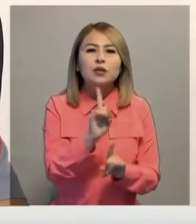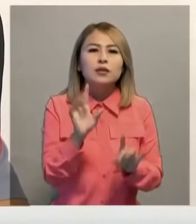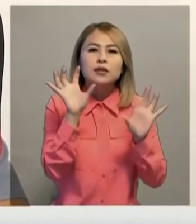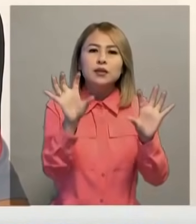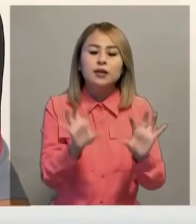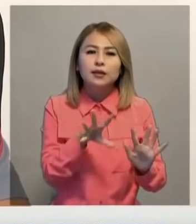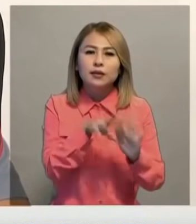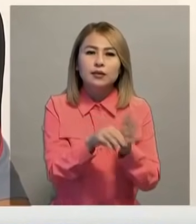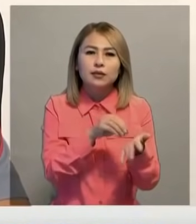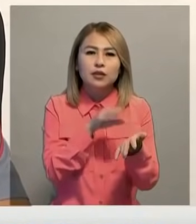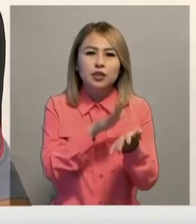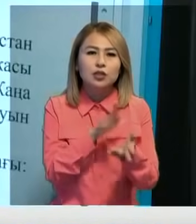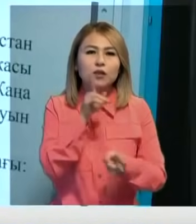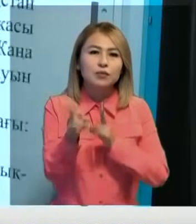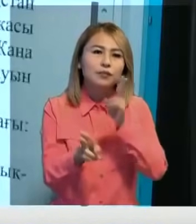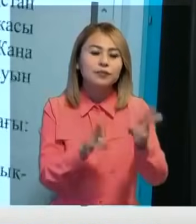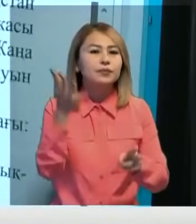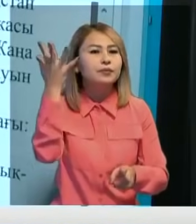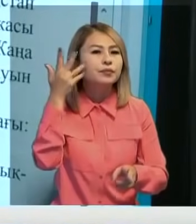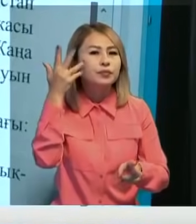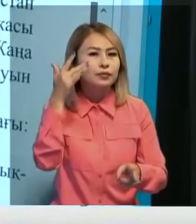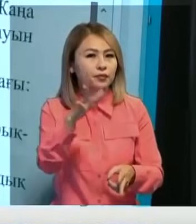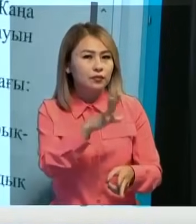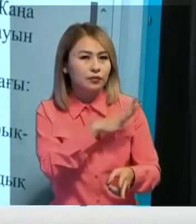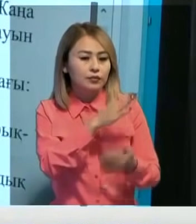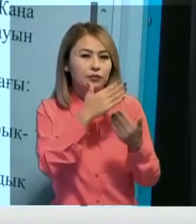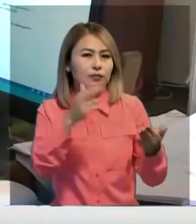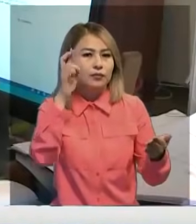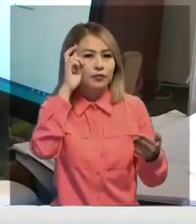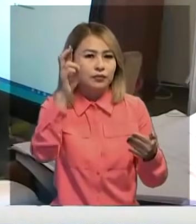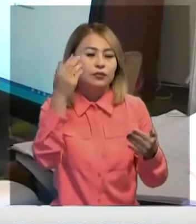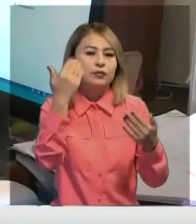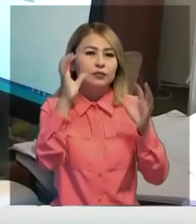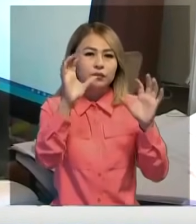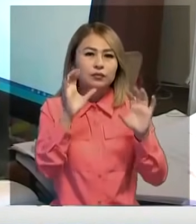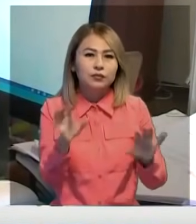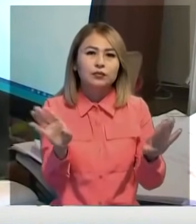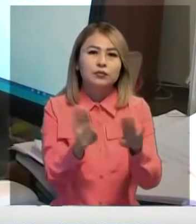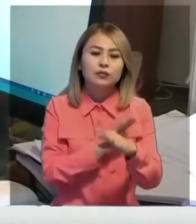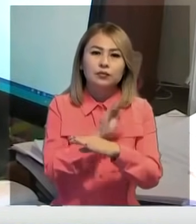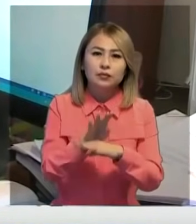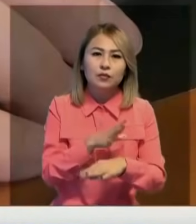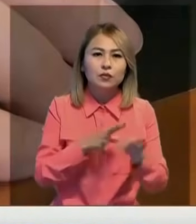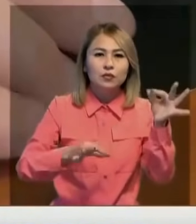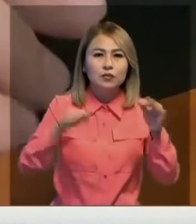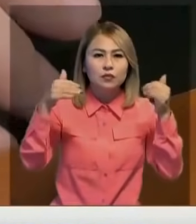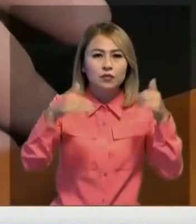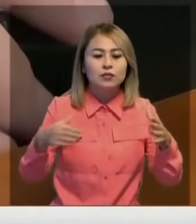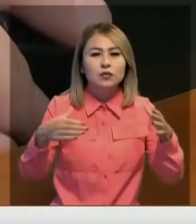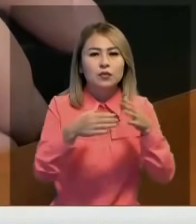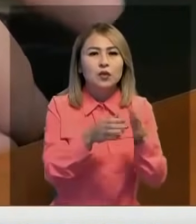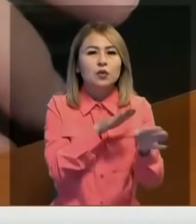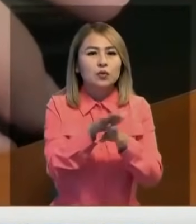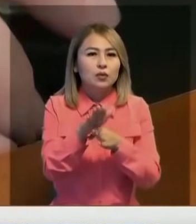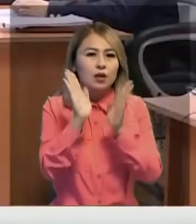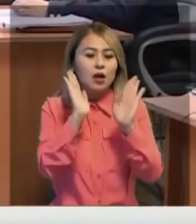Олардың айтуынша, заң енгізілгенге дейін жәбірленушіге келтірілген залалдың орны үкім заңды күшіне енген соң соттың шешімі бойынша